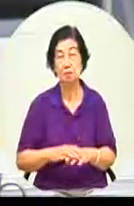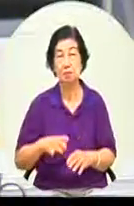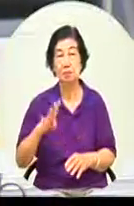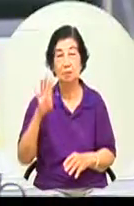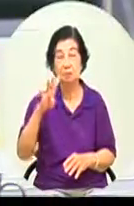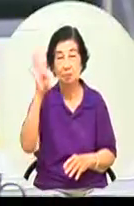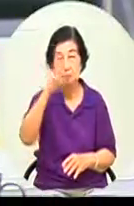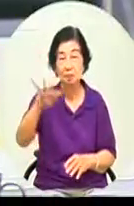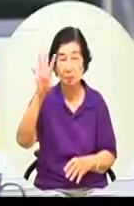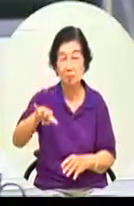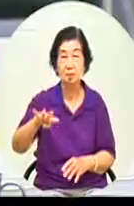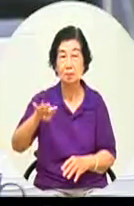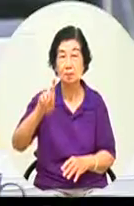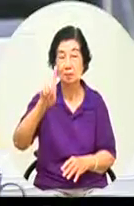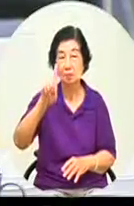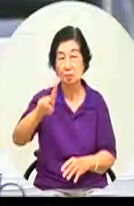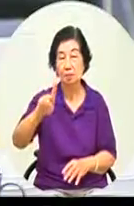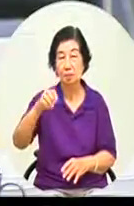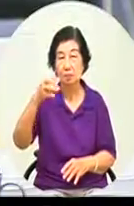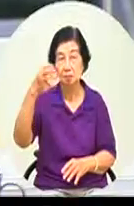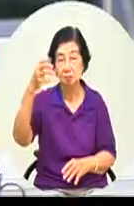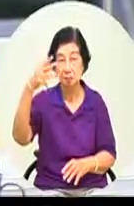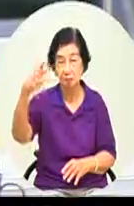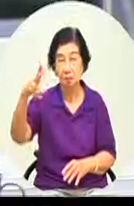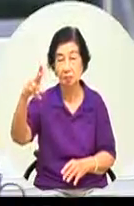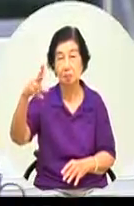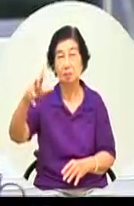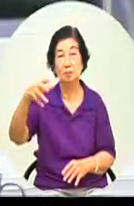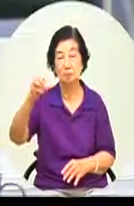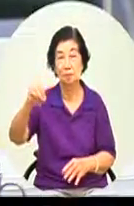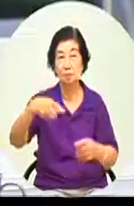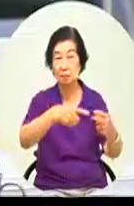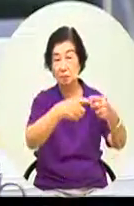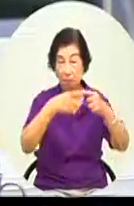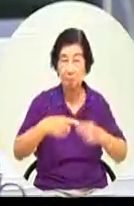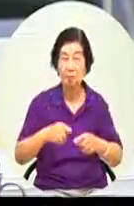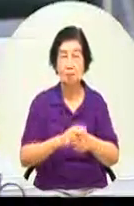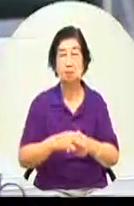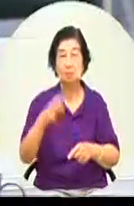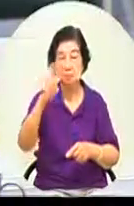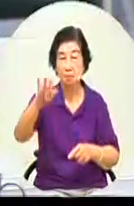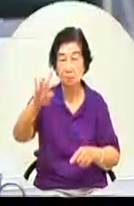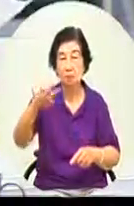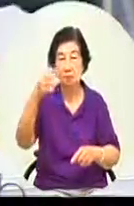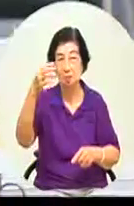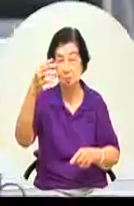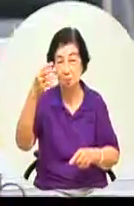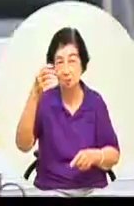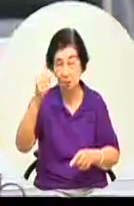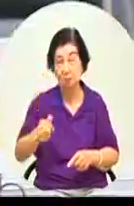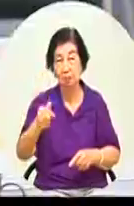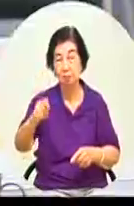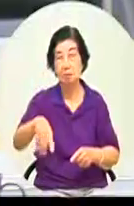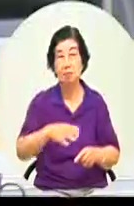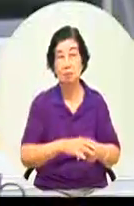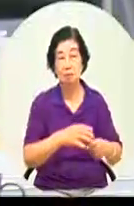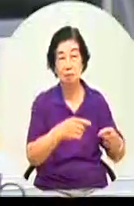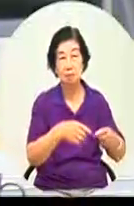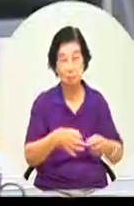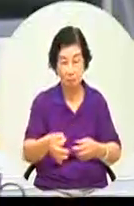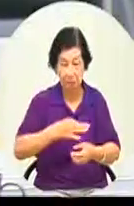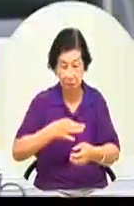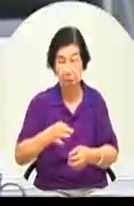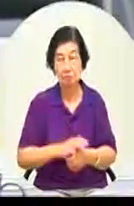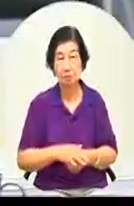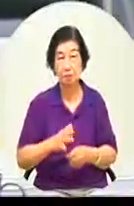418万4000多人次，那也有超过2000亿的新台币的观光外汇收入。我相信这虽然我讲的是全台的